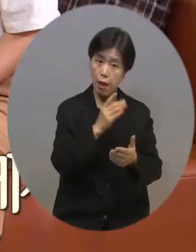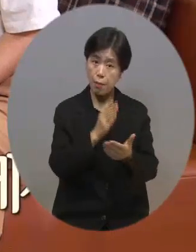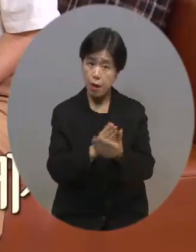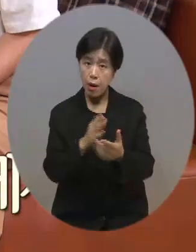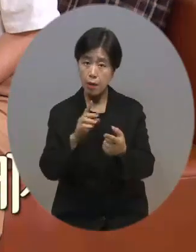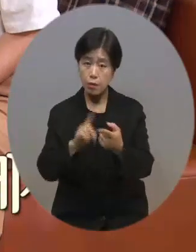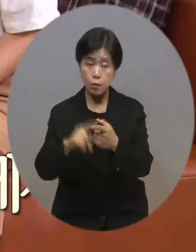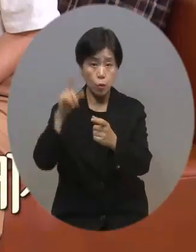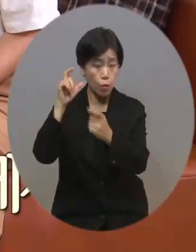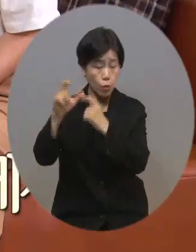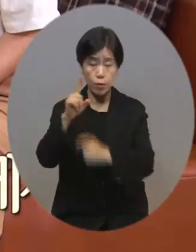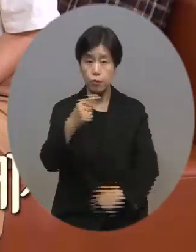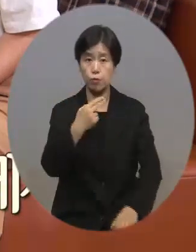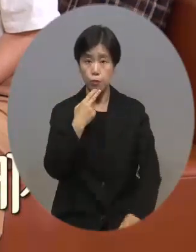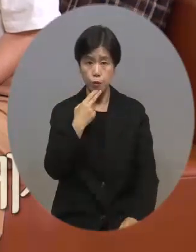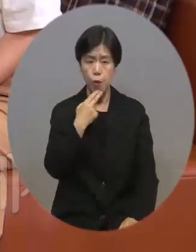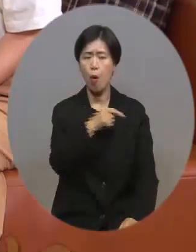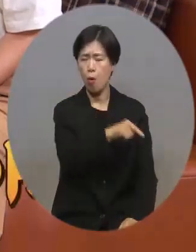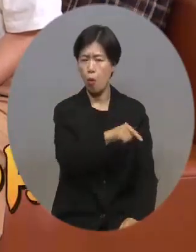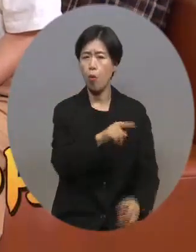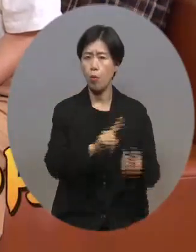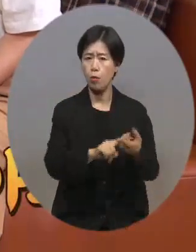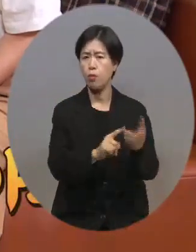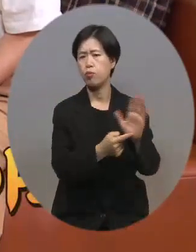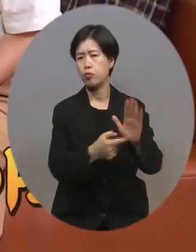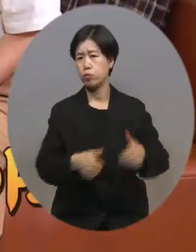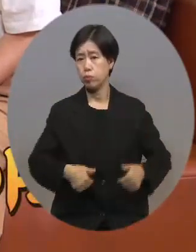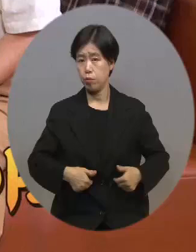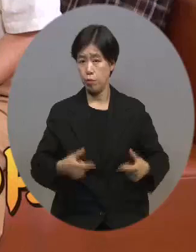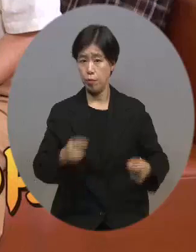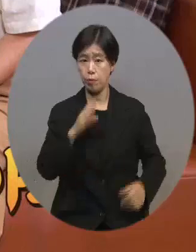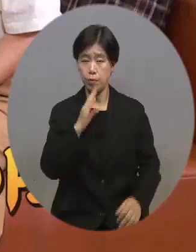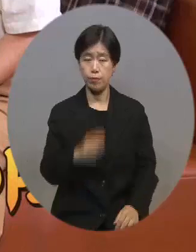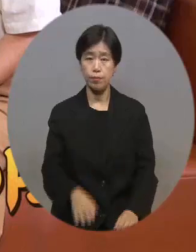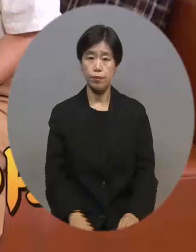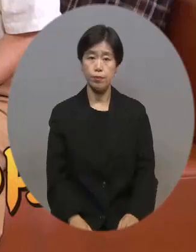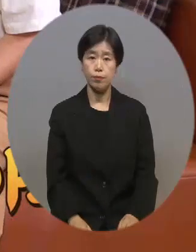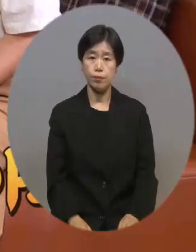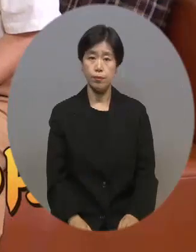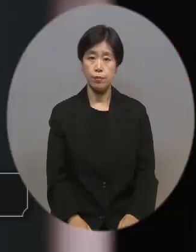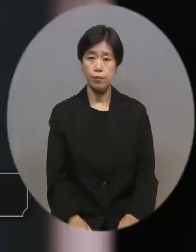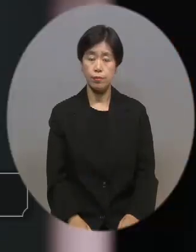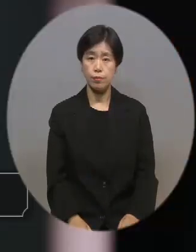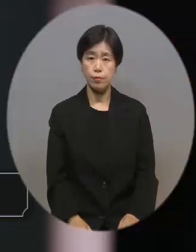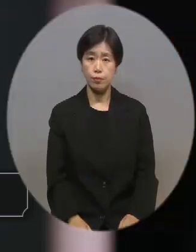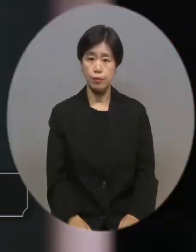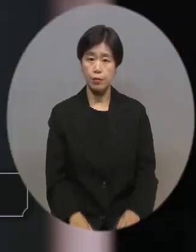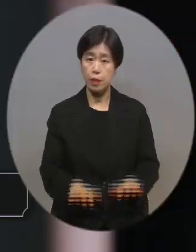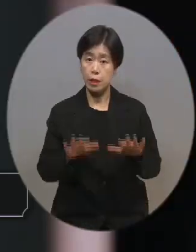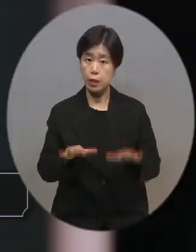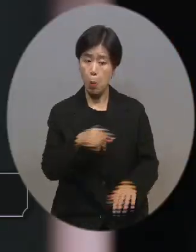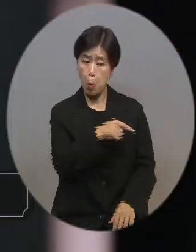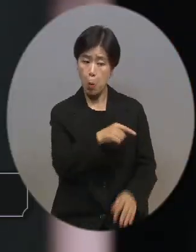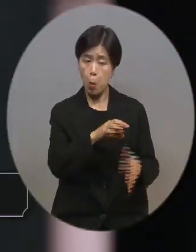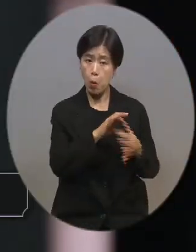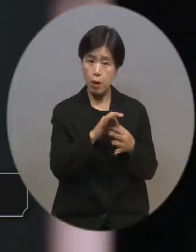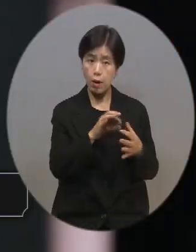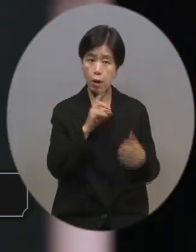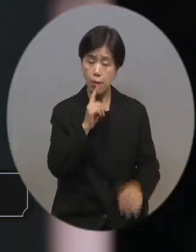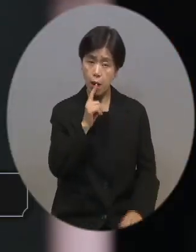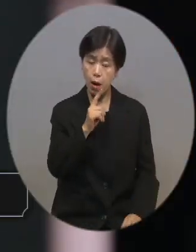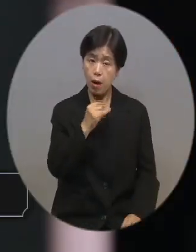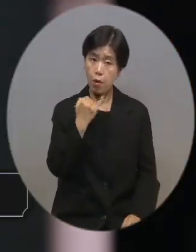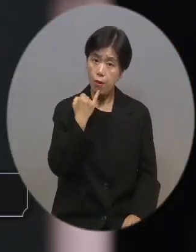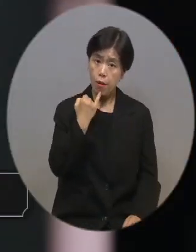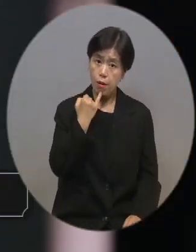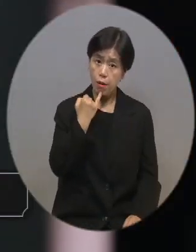고민 1초, 0.1초도 안 해요. 오히려 당연히. 우리가 고민하는 것 같아요. 네. 여기서 이 말을 하는 게 맞나 고민을